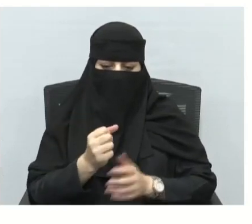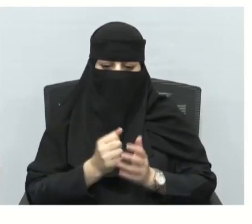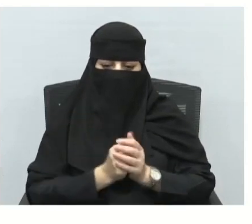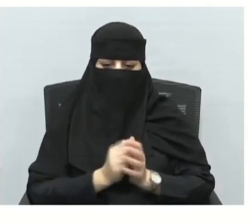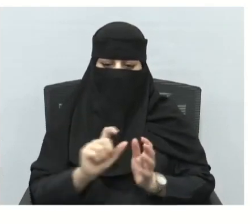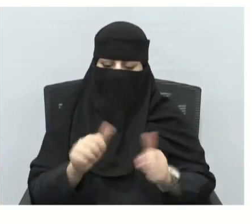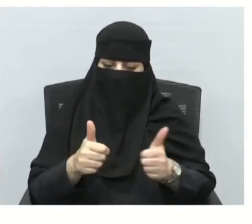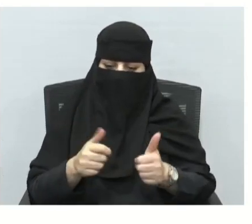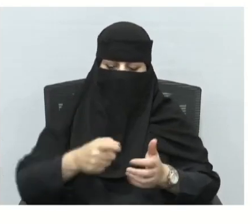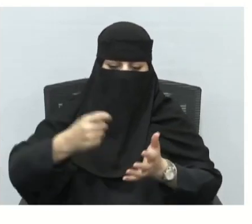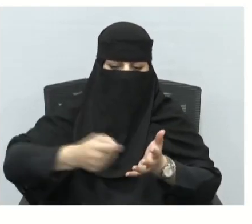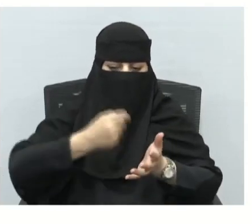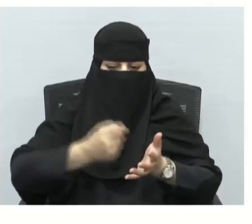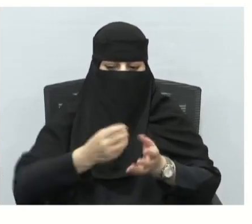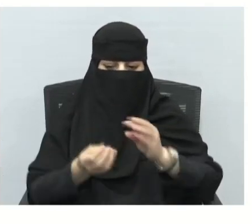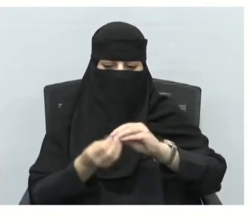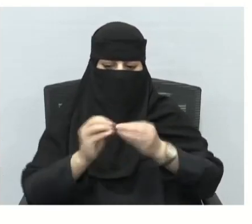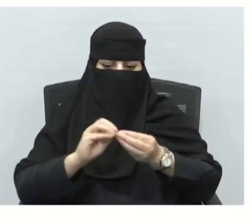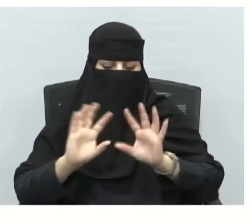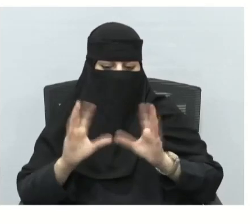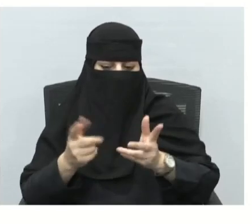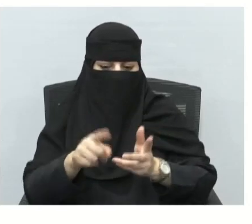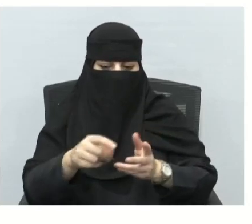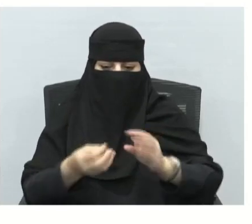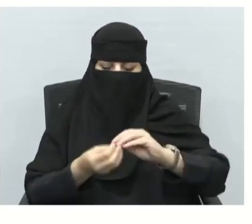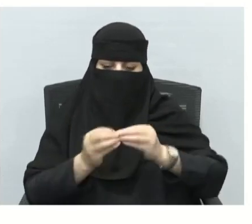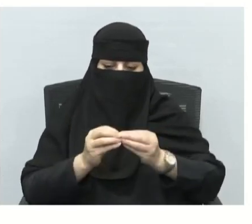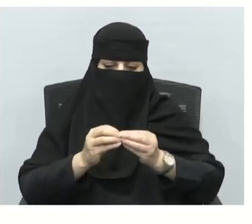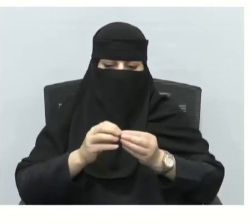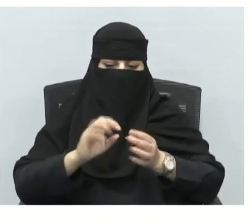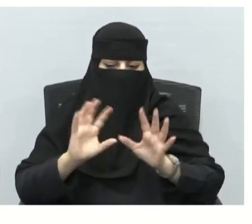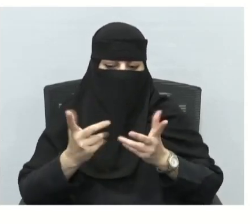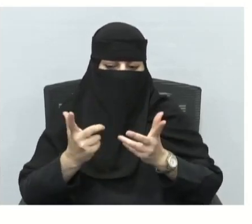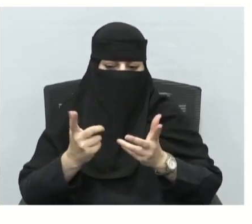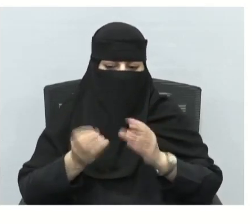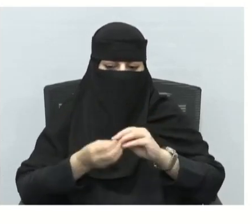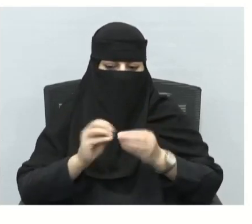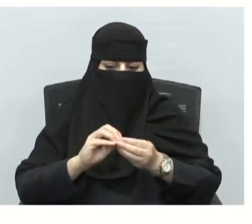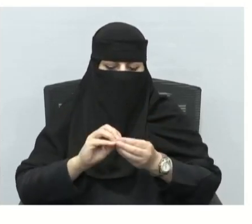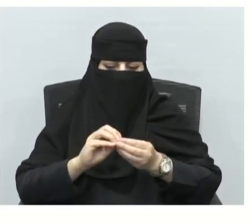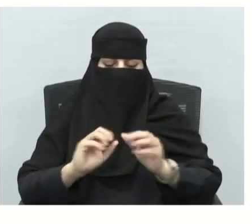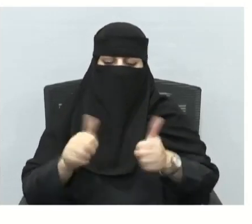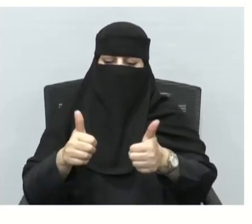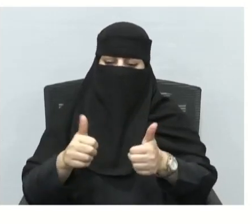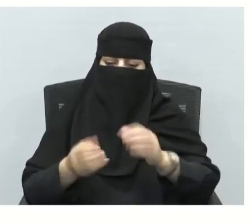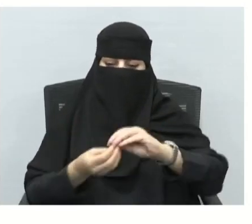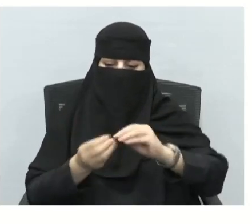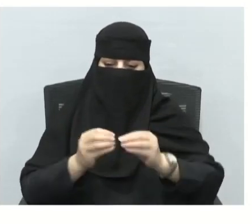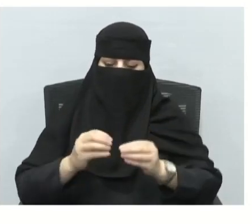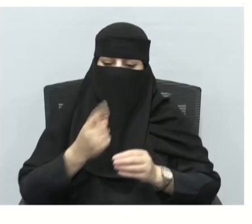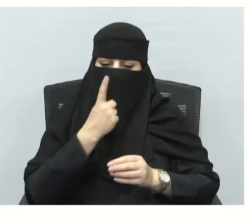رائعين لام التلوين ما هو لون هذا القلم الذي تمسك به الاصفر